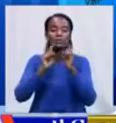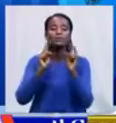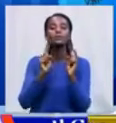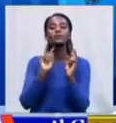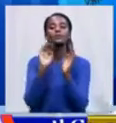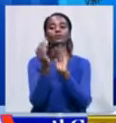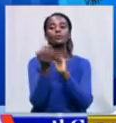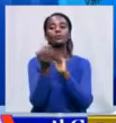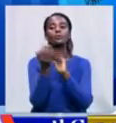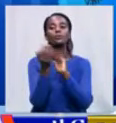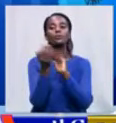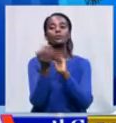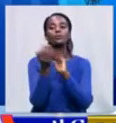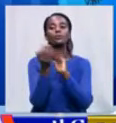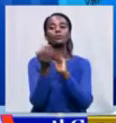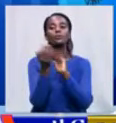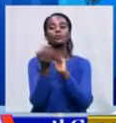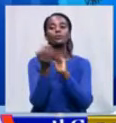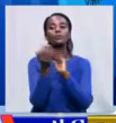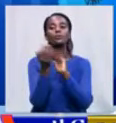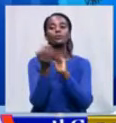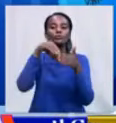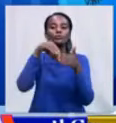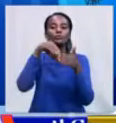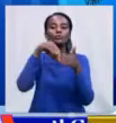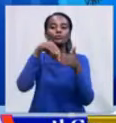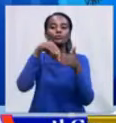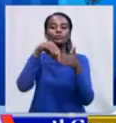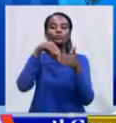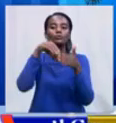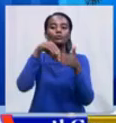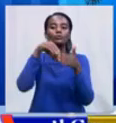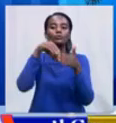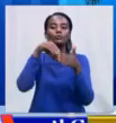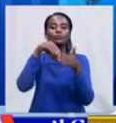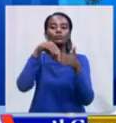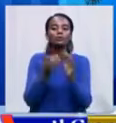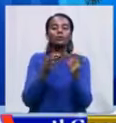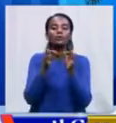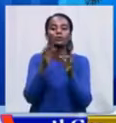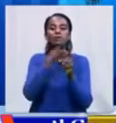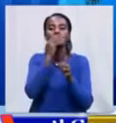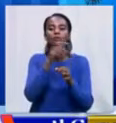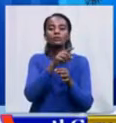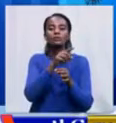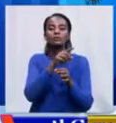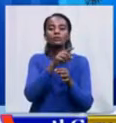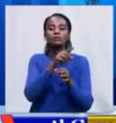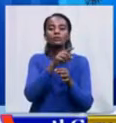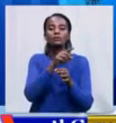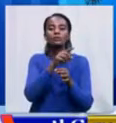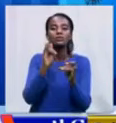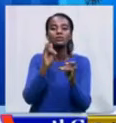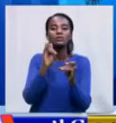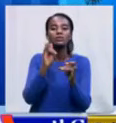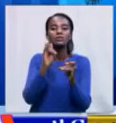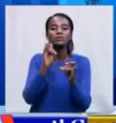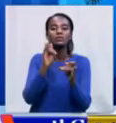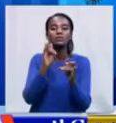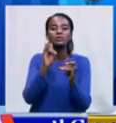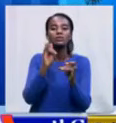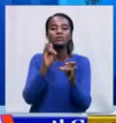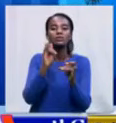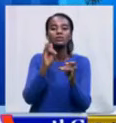ሲሆን አሁን ላይ የሰራተኞች ጉዳይ በውስጥ ውድድር ሂደት ላይ የሚገኝ መሆኑን ገልጸዋል። እሳቸው ይህን ይበሉ እንጂ የሰራተኞችን አያያዝና